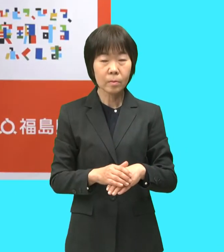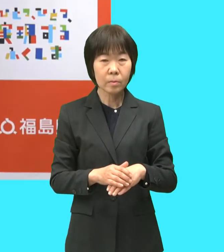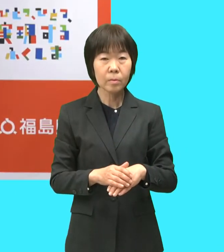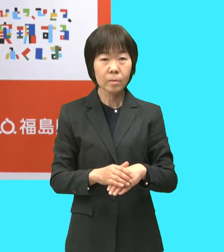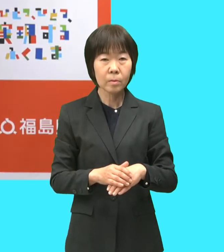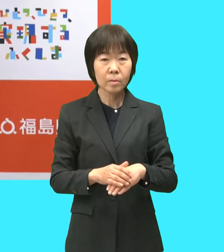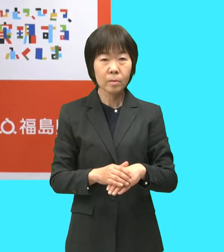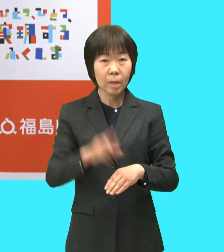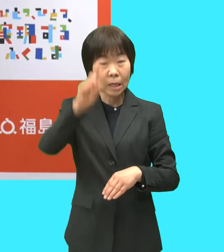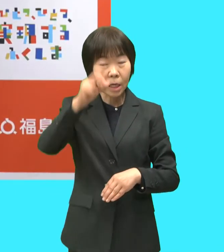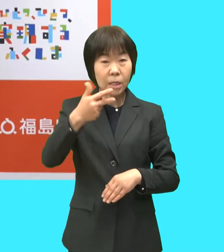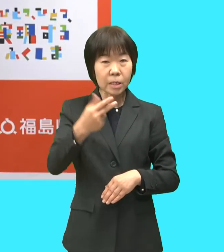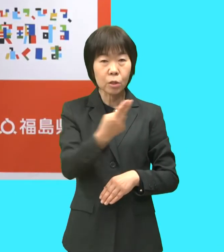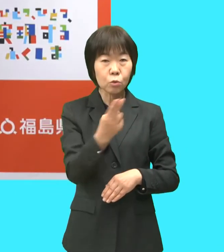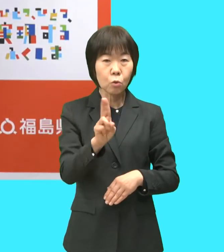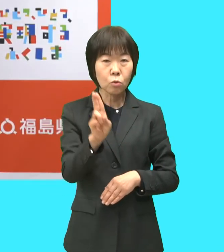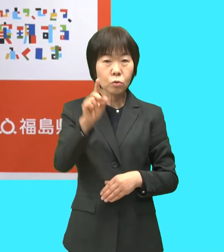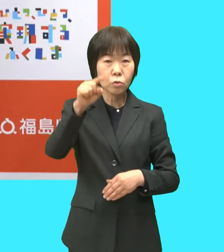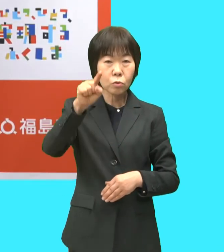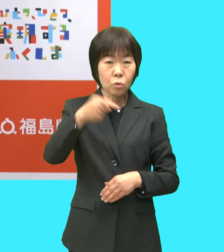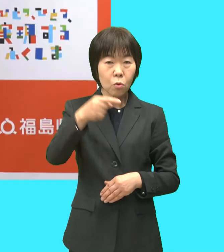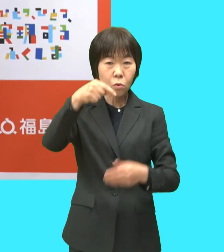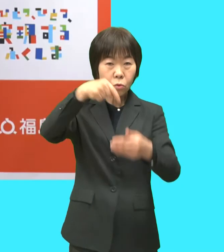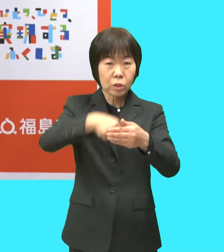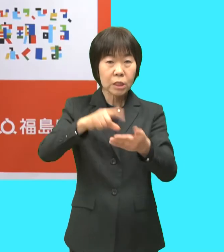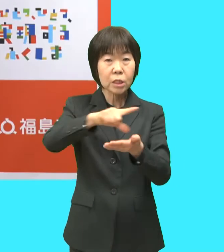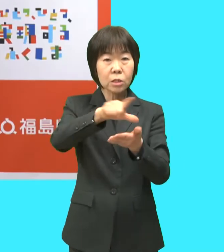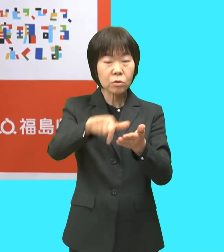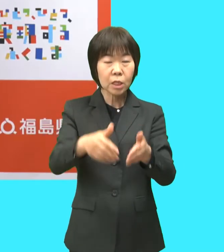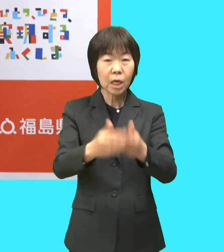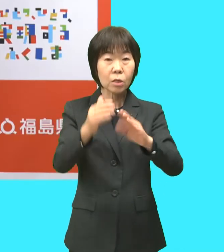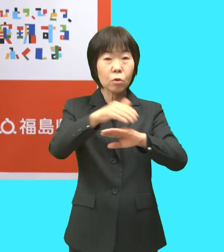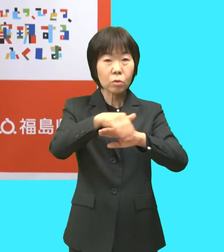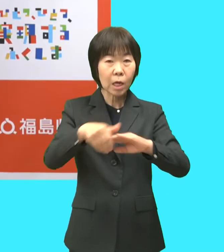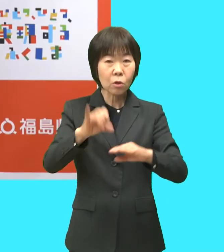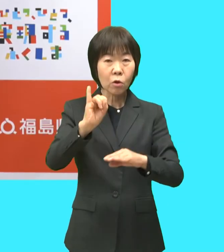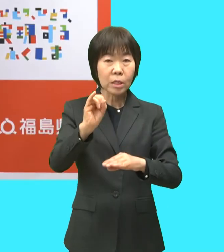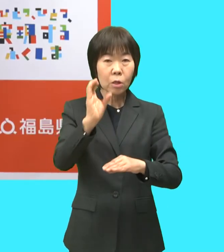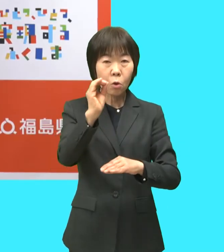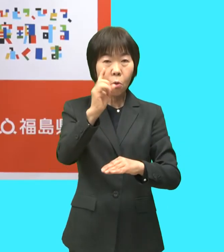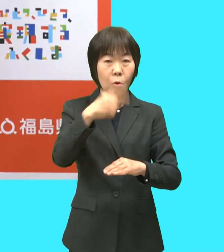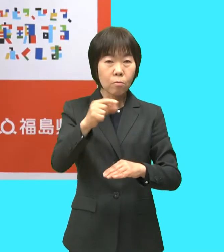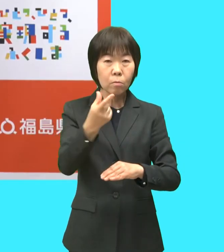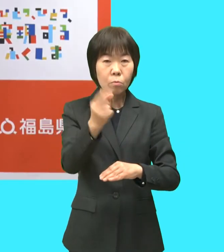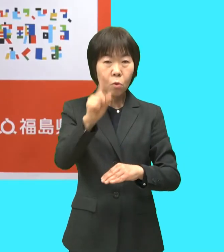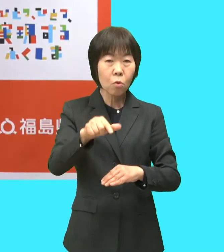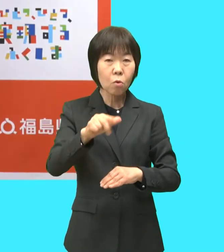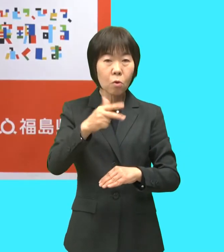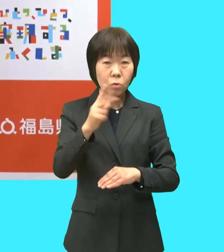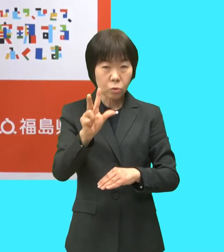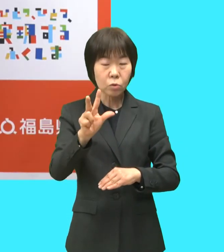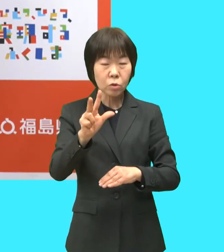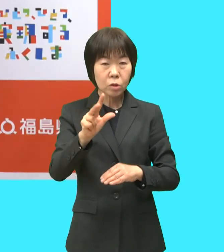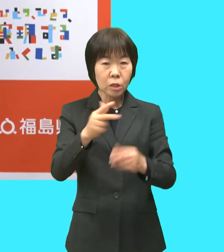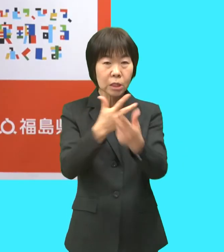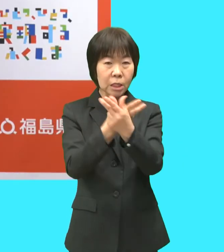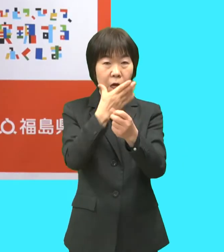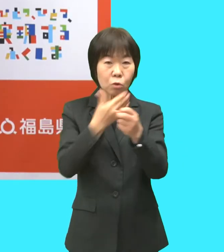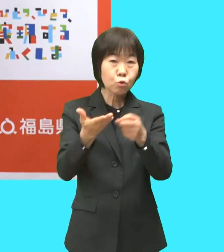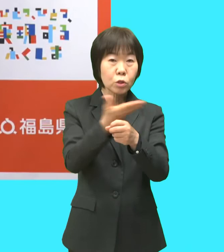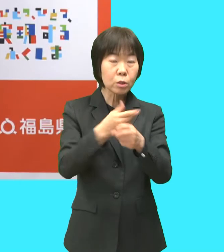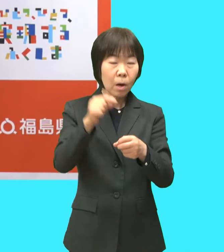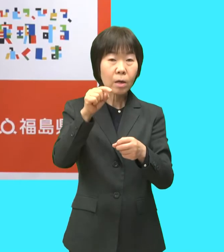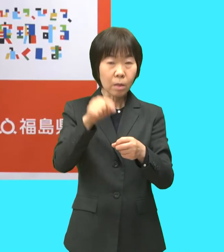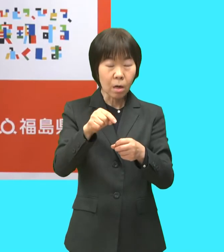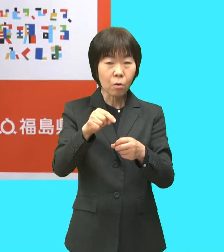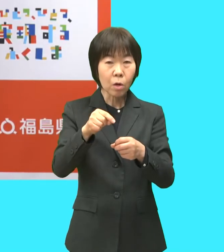るんですけども、はい、伊達市道の内地区に建設が、はい、予定されている4モール北福島についてなんですけども、市の方で地区計画が